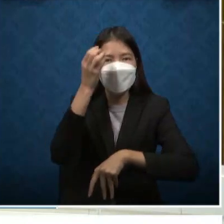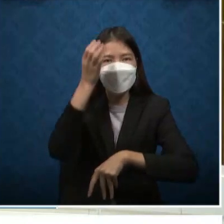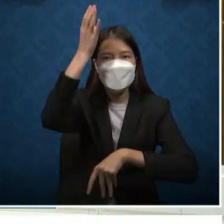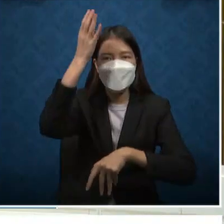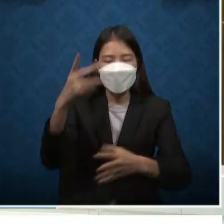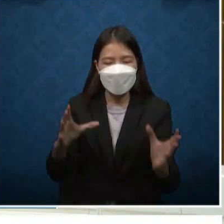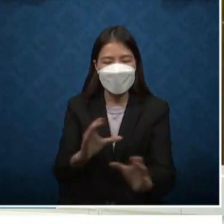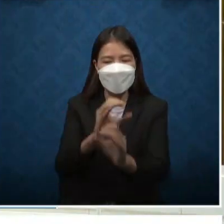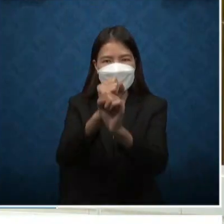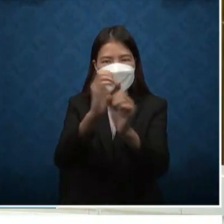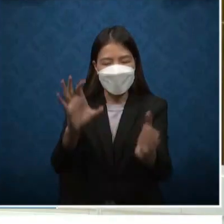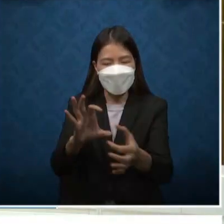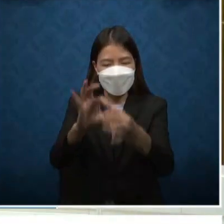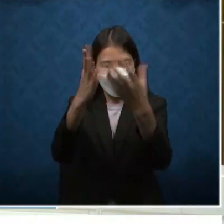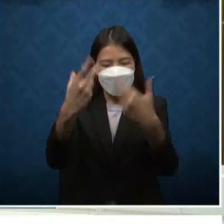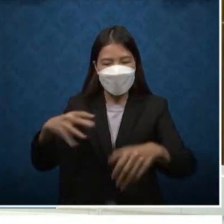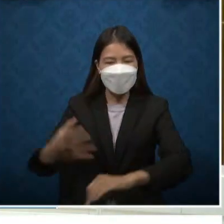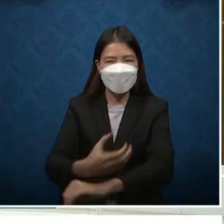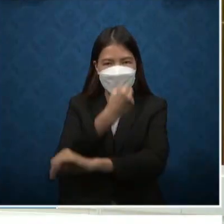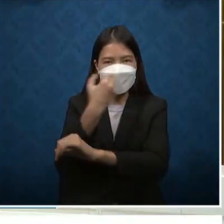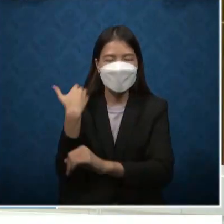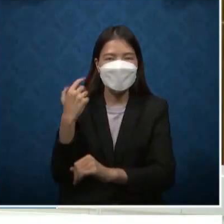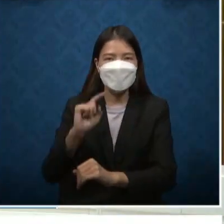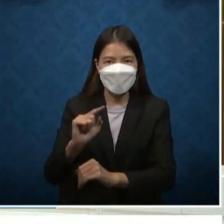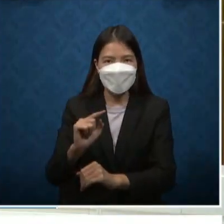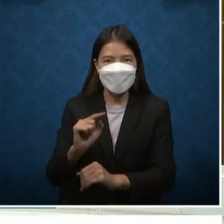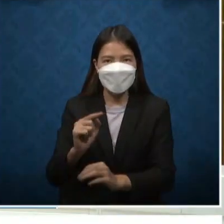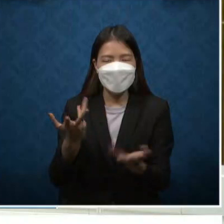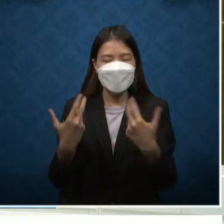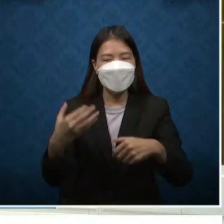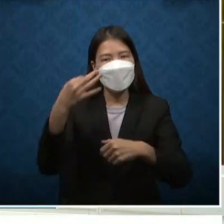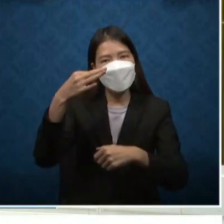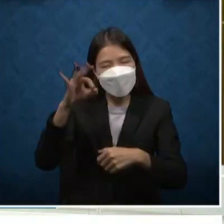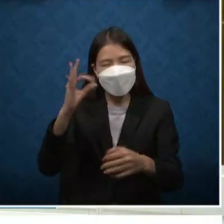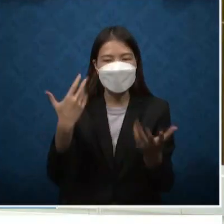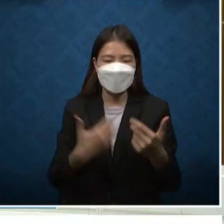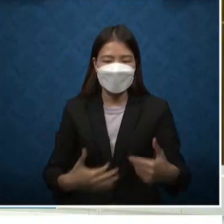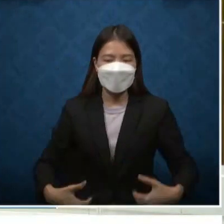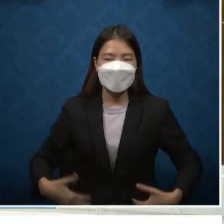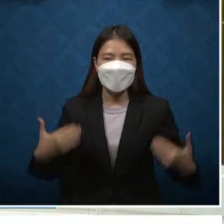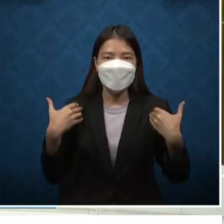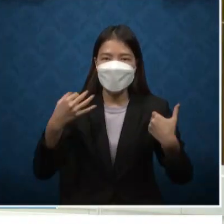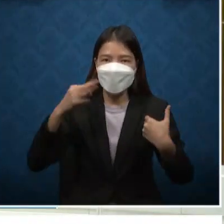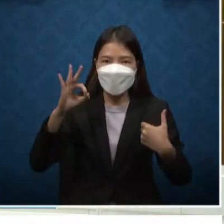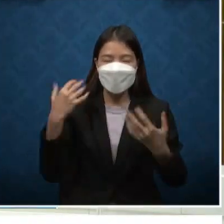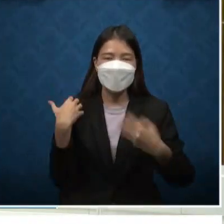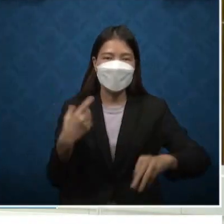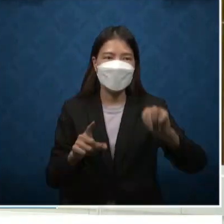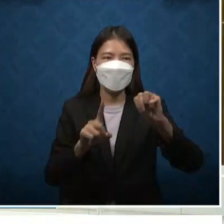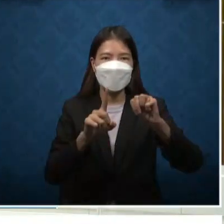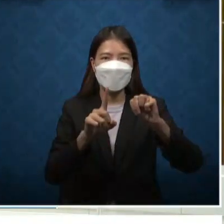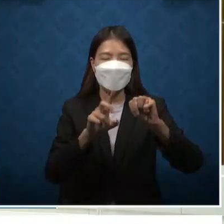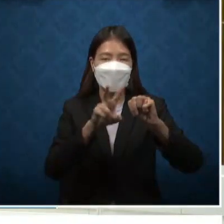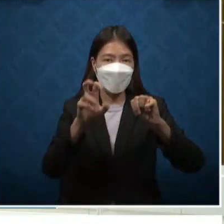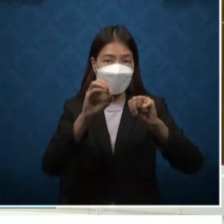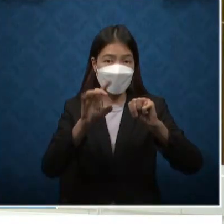ับการประชาธิปัตัยัมพระมหาคาศัทรเป็นประมุคประกอบกับมาตา 258 ครอไก่ด้านการเมื